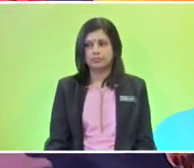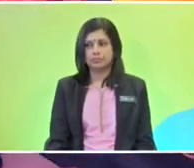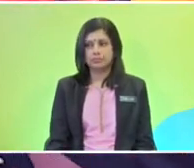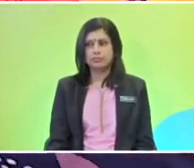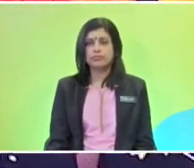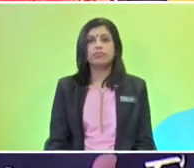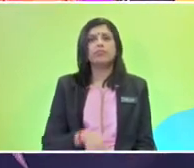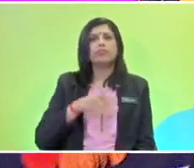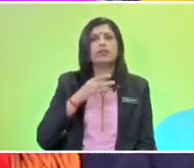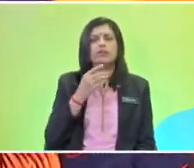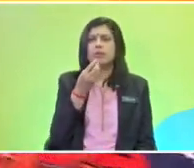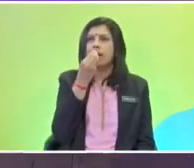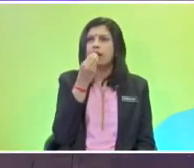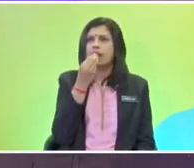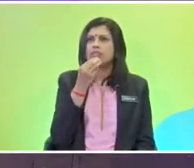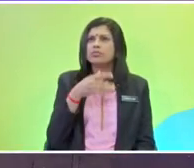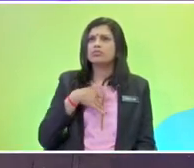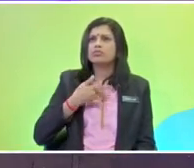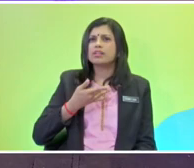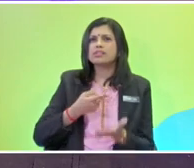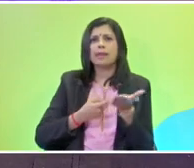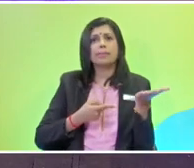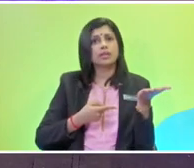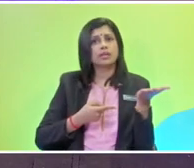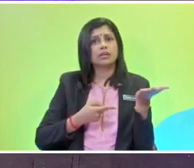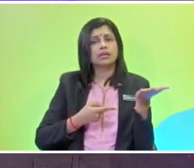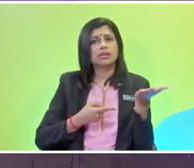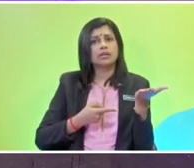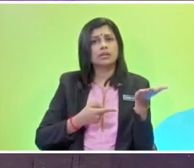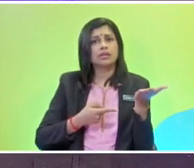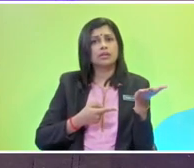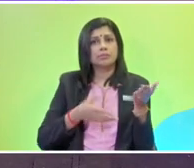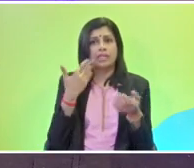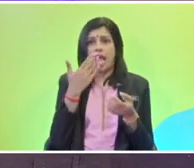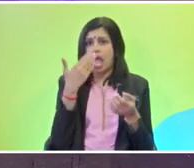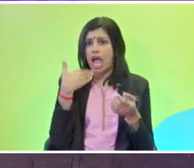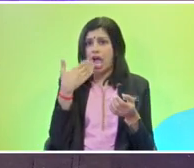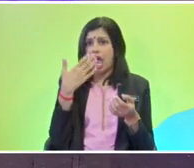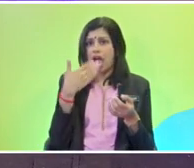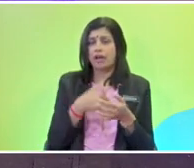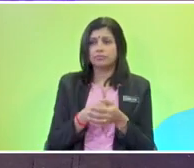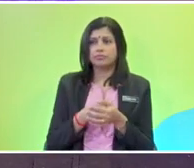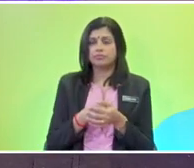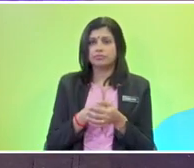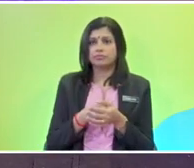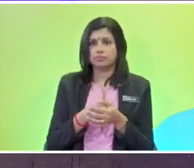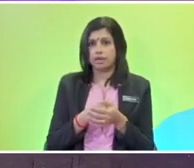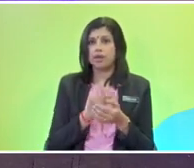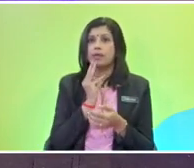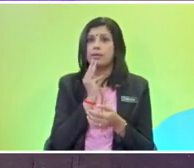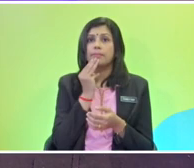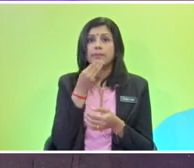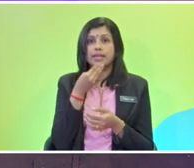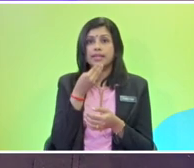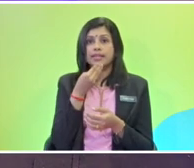macam mana rasa dia? Rasa dia buah nanas ni mungkin ada rasa manis-manis cikgu. Ha, betul,